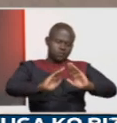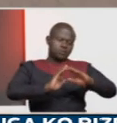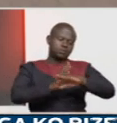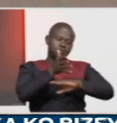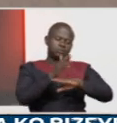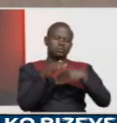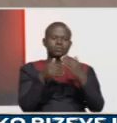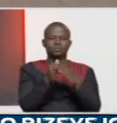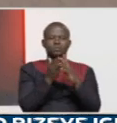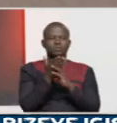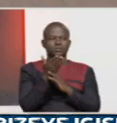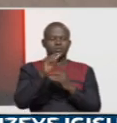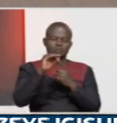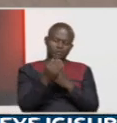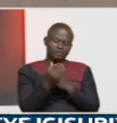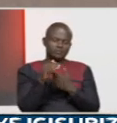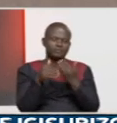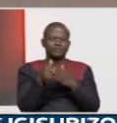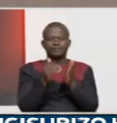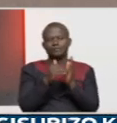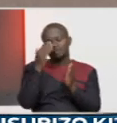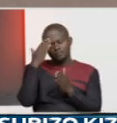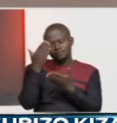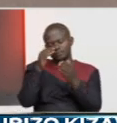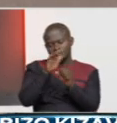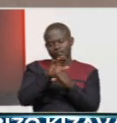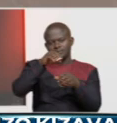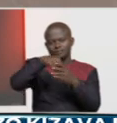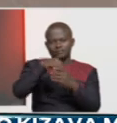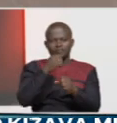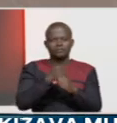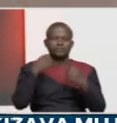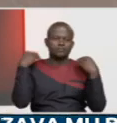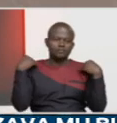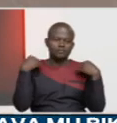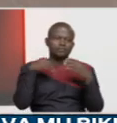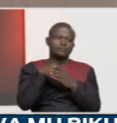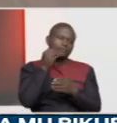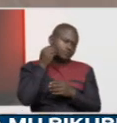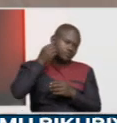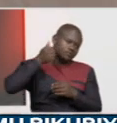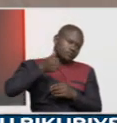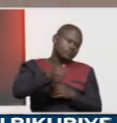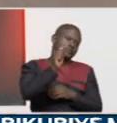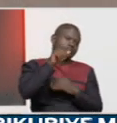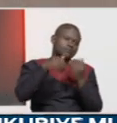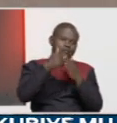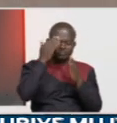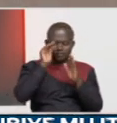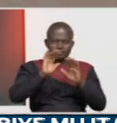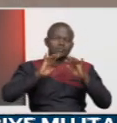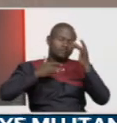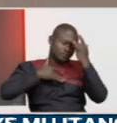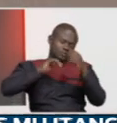byacu binyuze mu muco. Ndabizika benshi muri mwe rero mwakoreraga imyitozo mu ngo zanyu mu rwego rwo kwirinda ikirozo